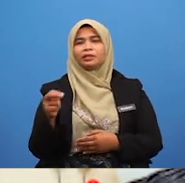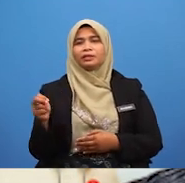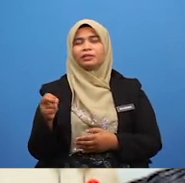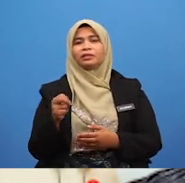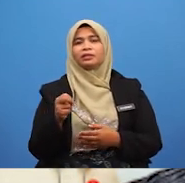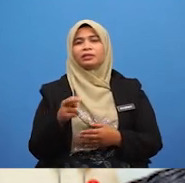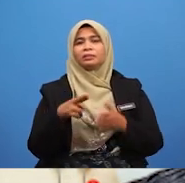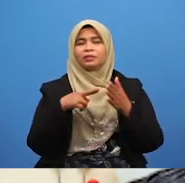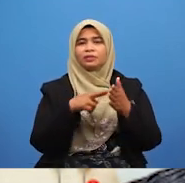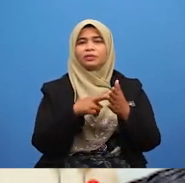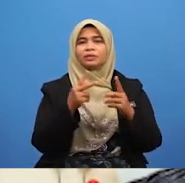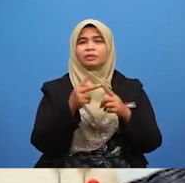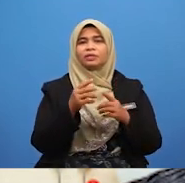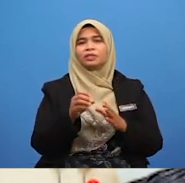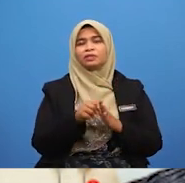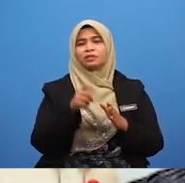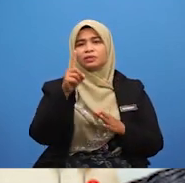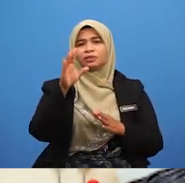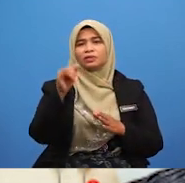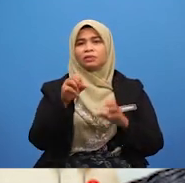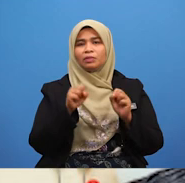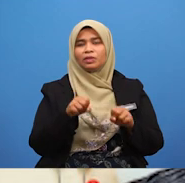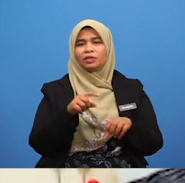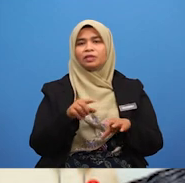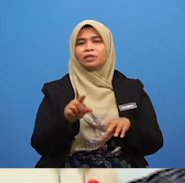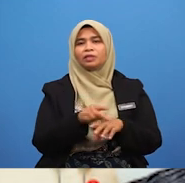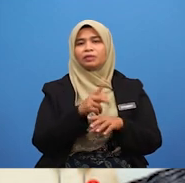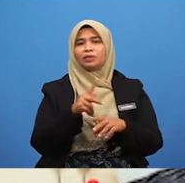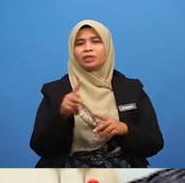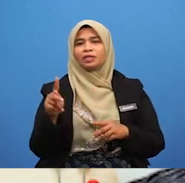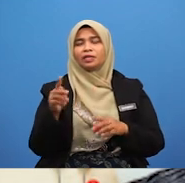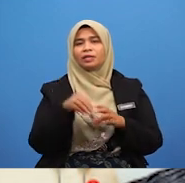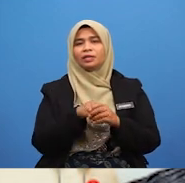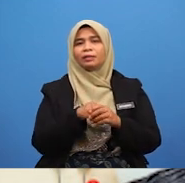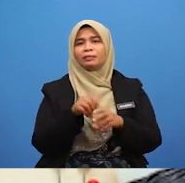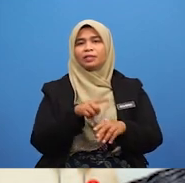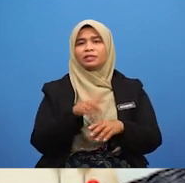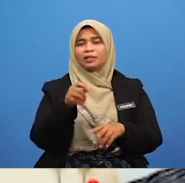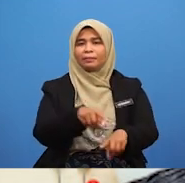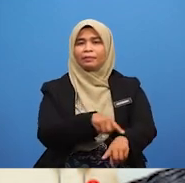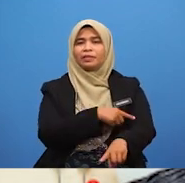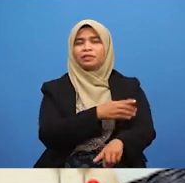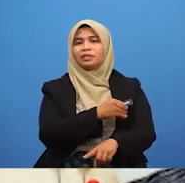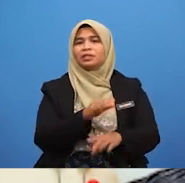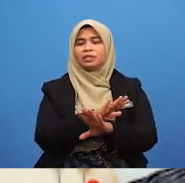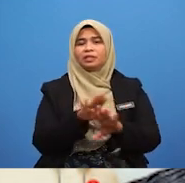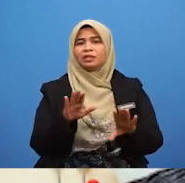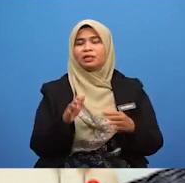jangka masa yang panjang dan ianya tidak berkurang. Manakala bahan